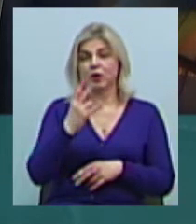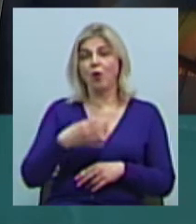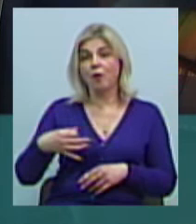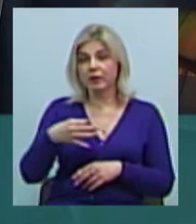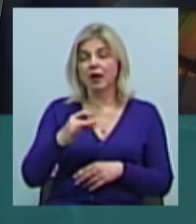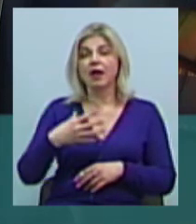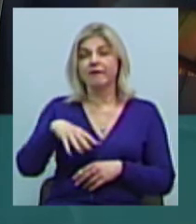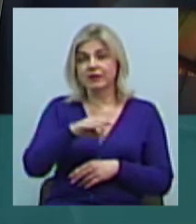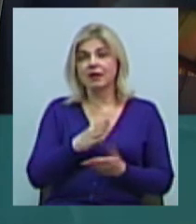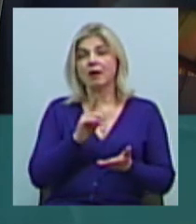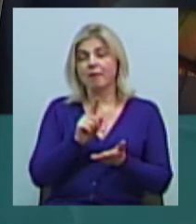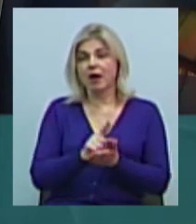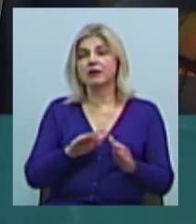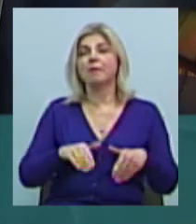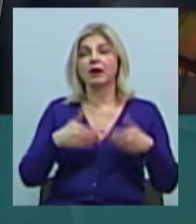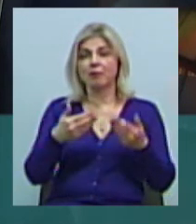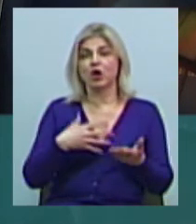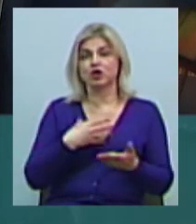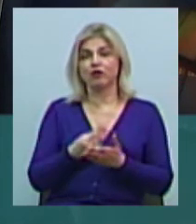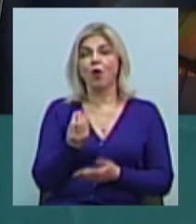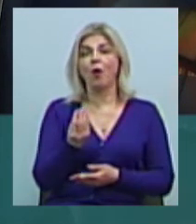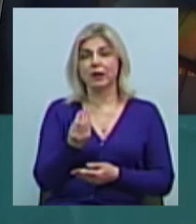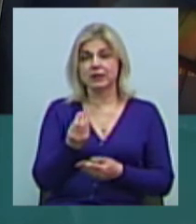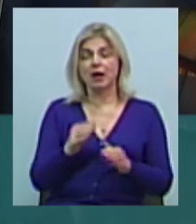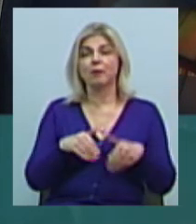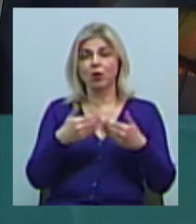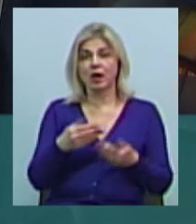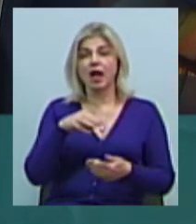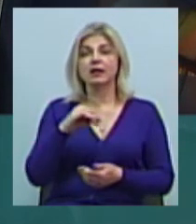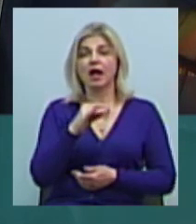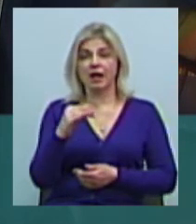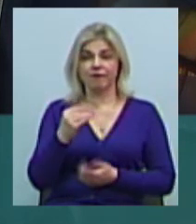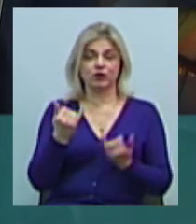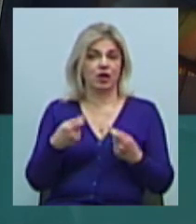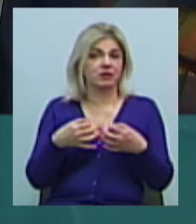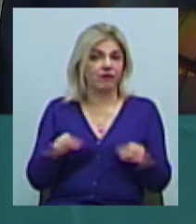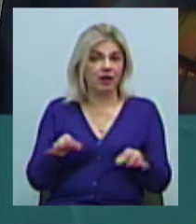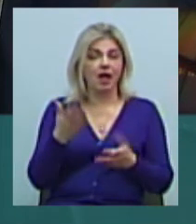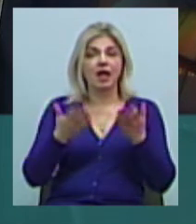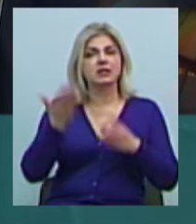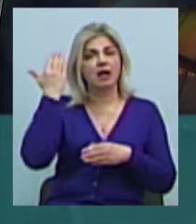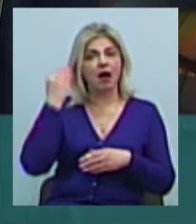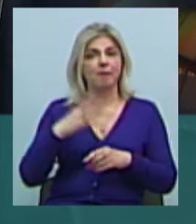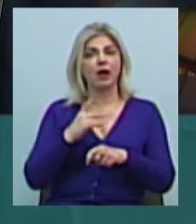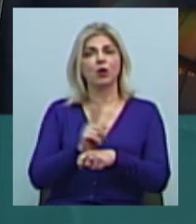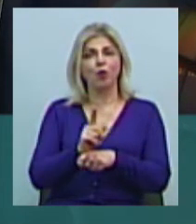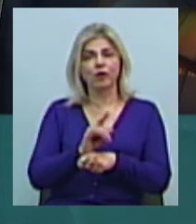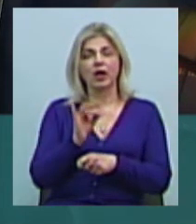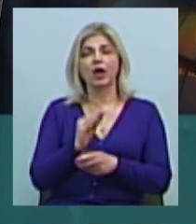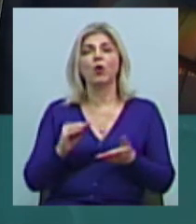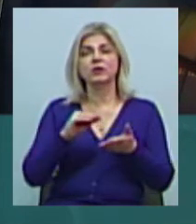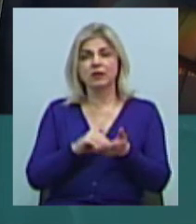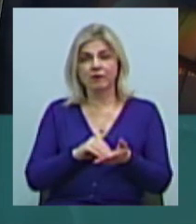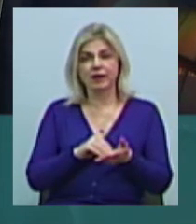мають пропонувати свої комерційні пропозиції. Тариф зараз вільний, якщо раніше тариф був регульований і встановлювався